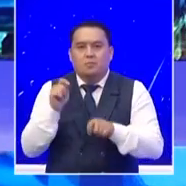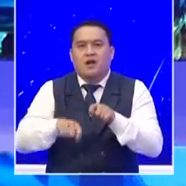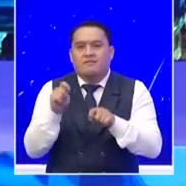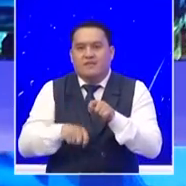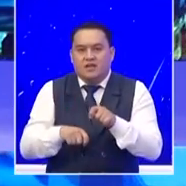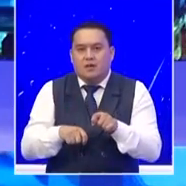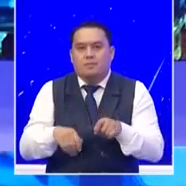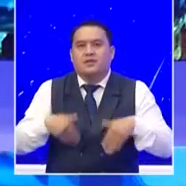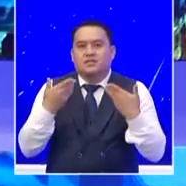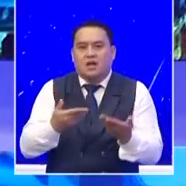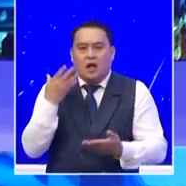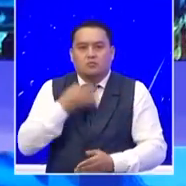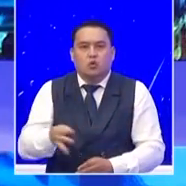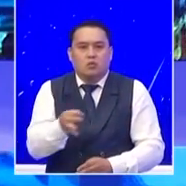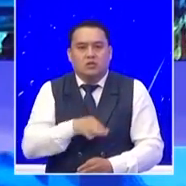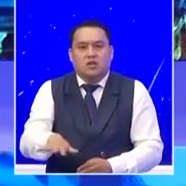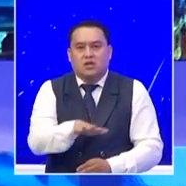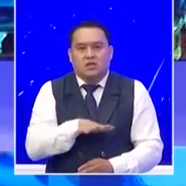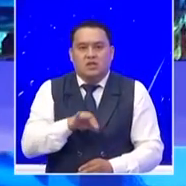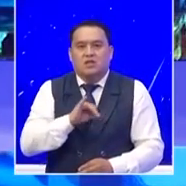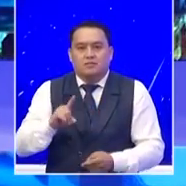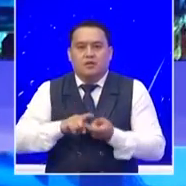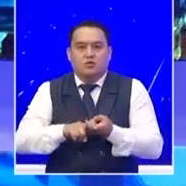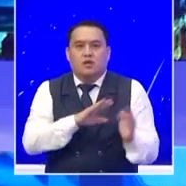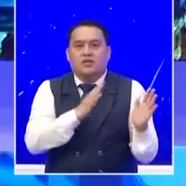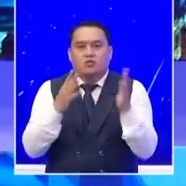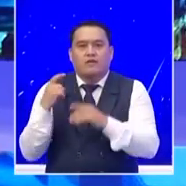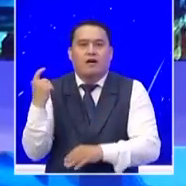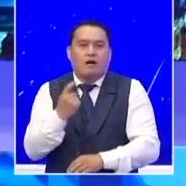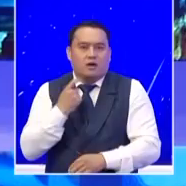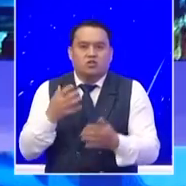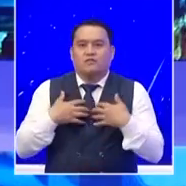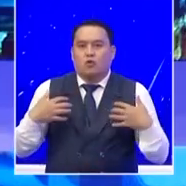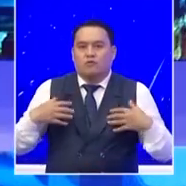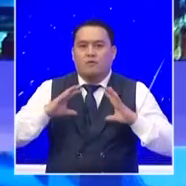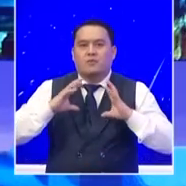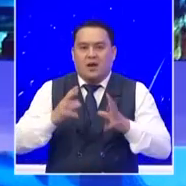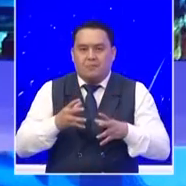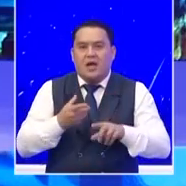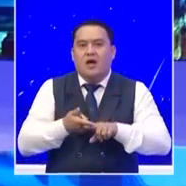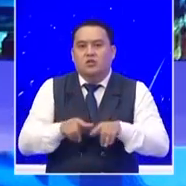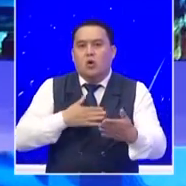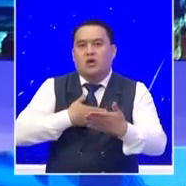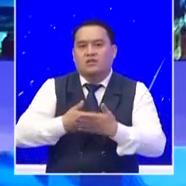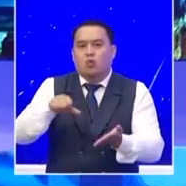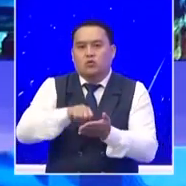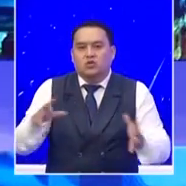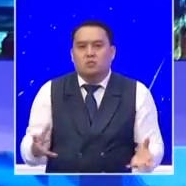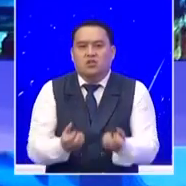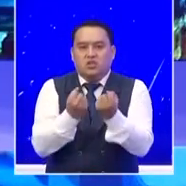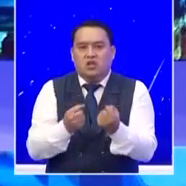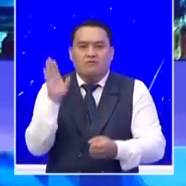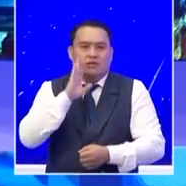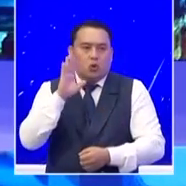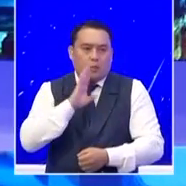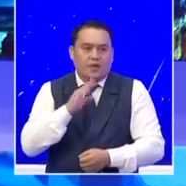вышла в рейд с представителями Алматинской областной территориальной инспекции лесного хозяйства и животного мира и приняла участие в спасении обитателей